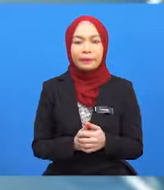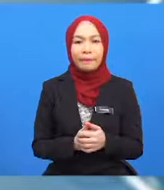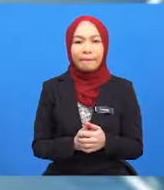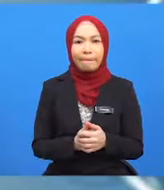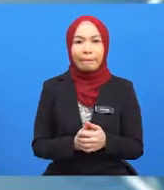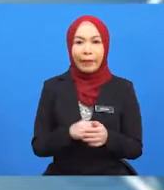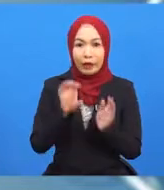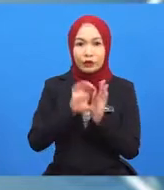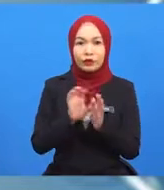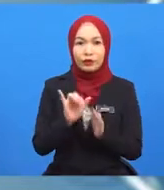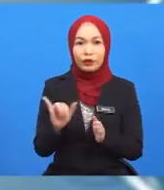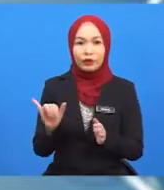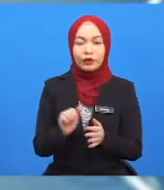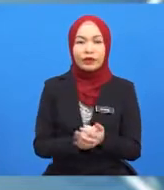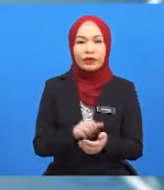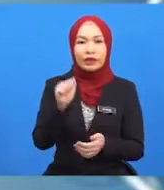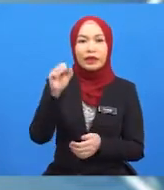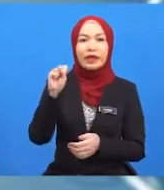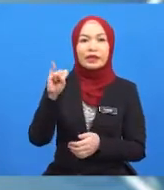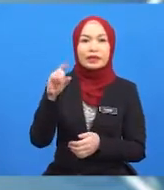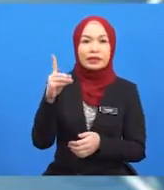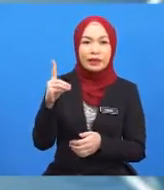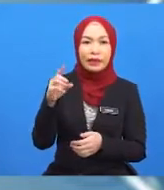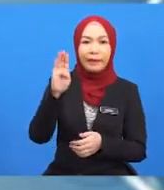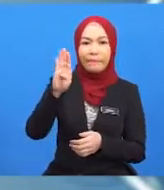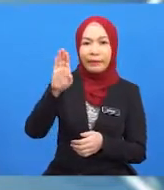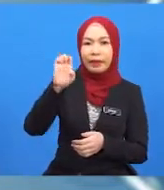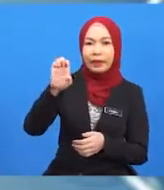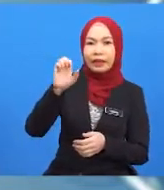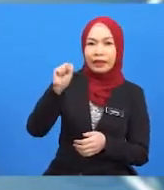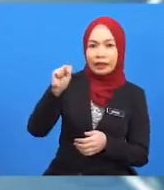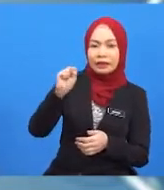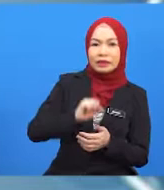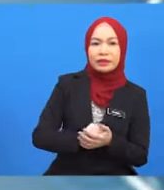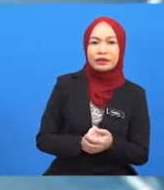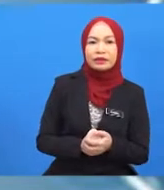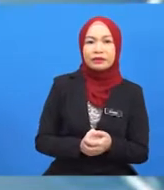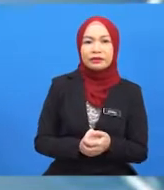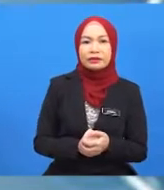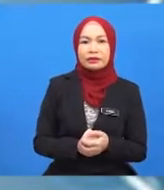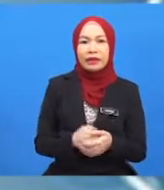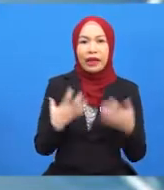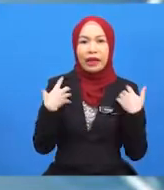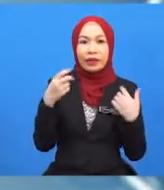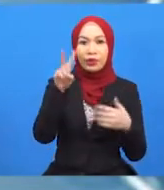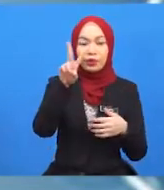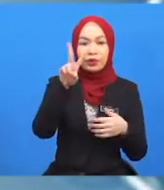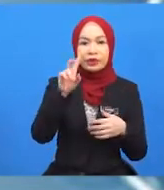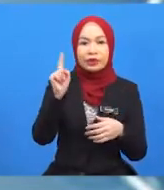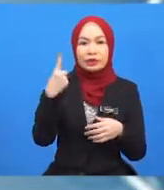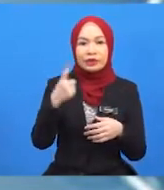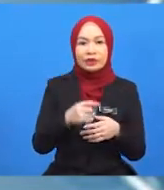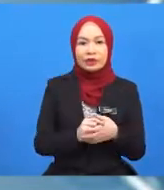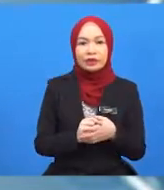banyak contoh penunjuk asid dan base. Saya nak fokuskan di sini hanya 2 sahaja,